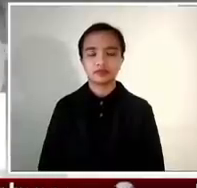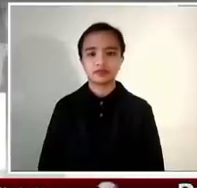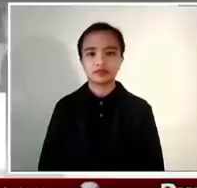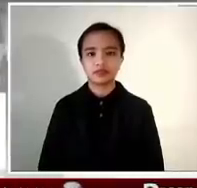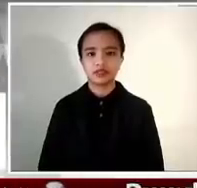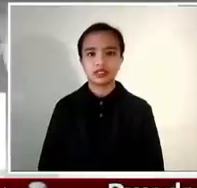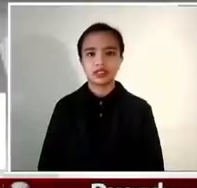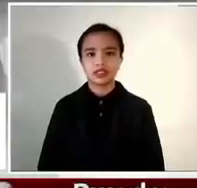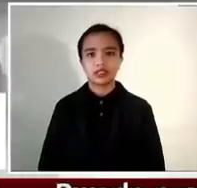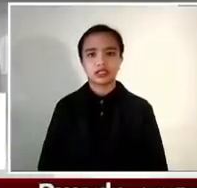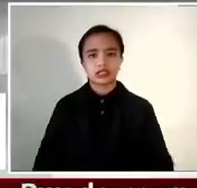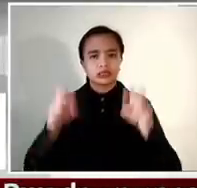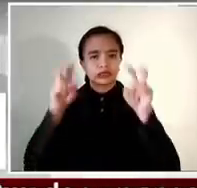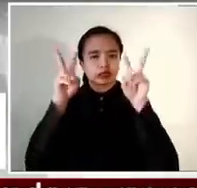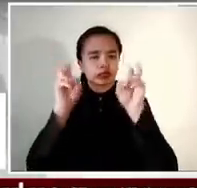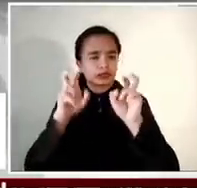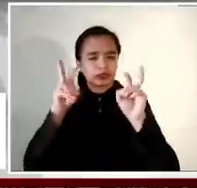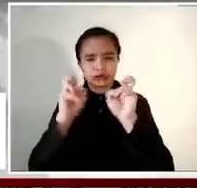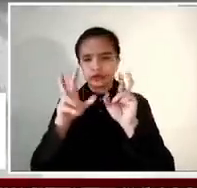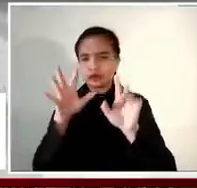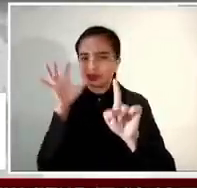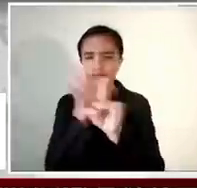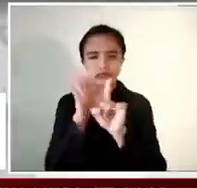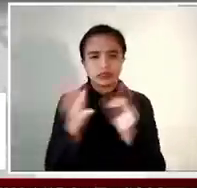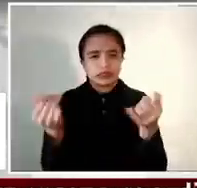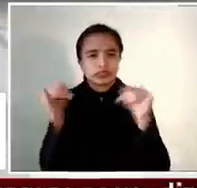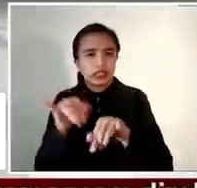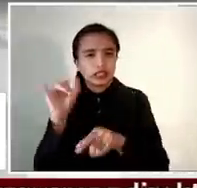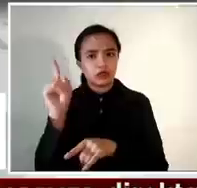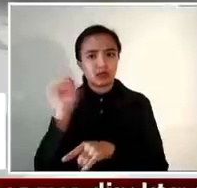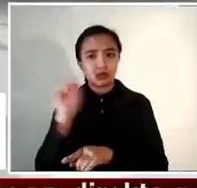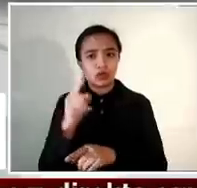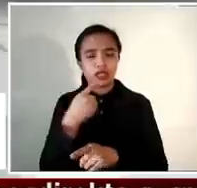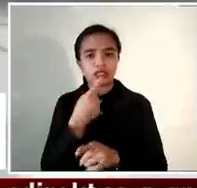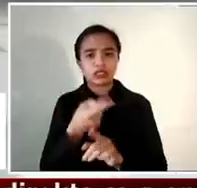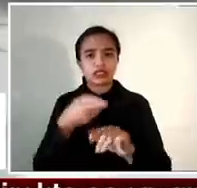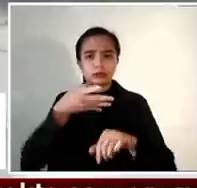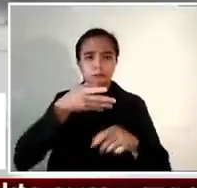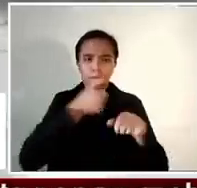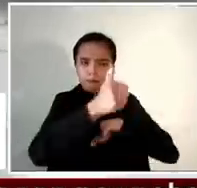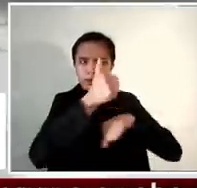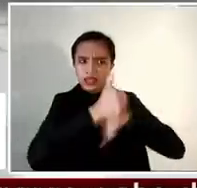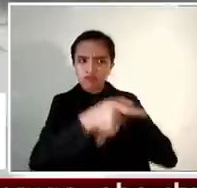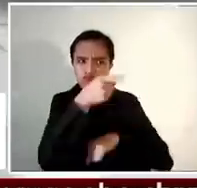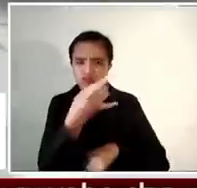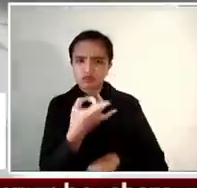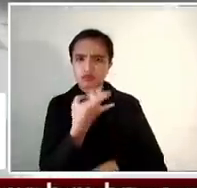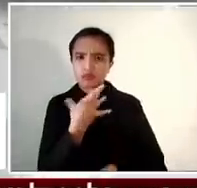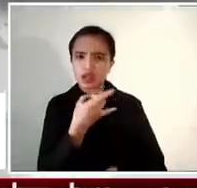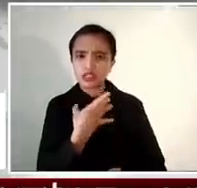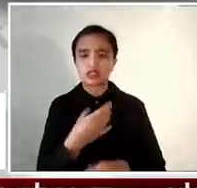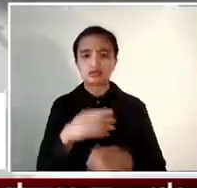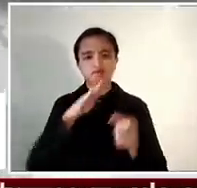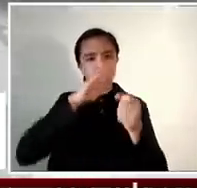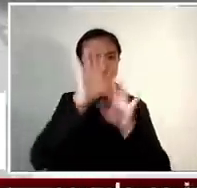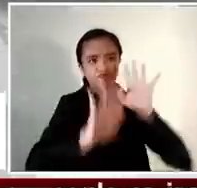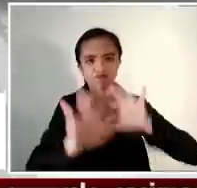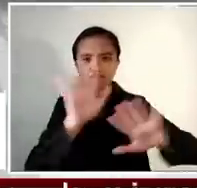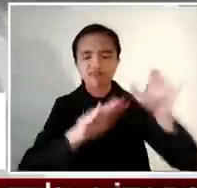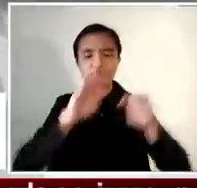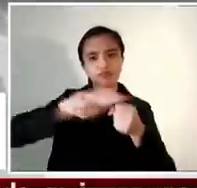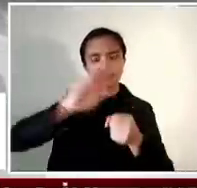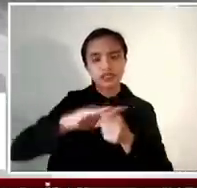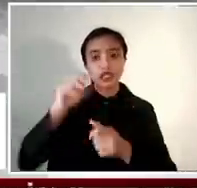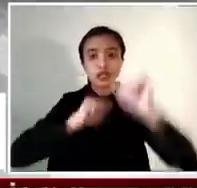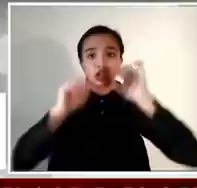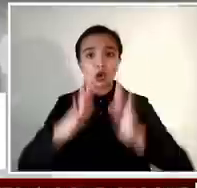Hot topic sa social media ang akusasyon ng isang netizen sa di umano'y pambabastos, panghaharas at pangre-rape ng aktor na